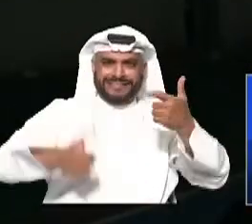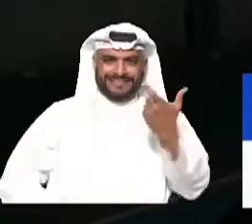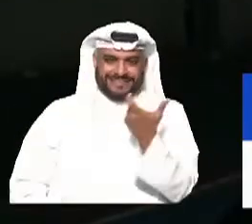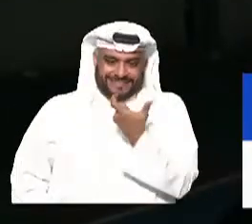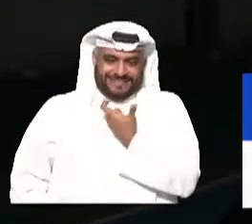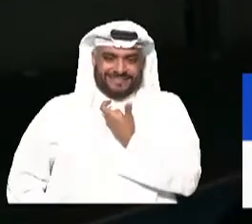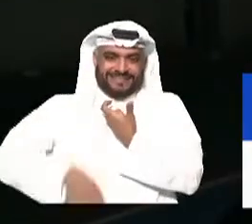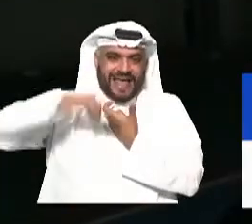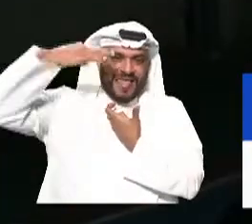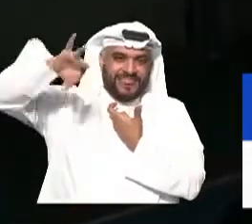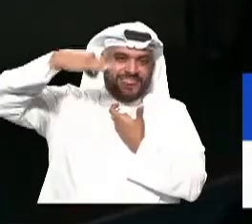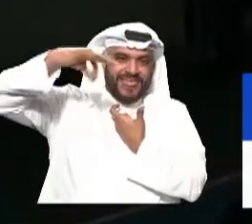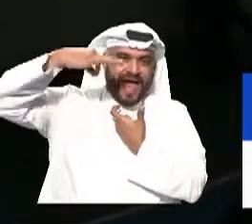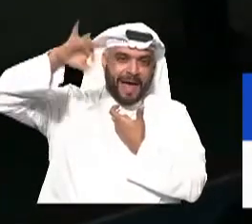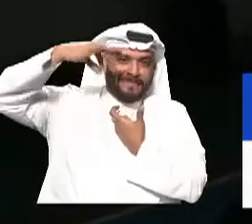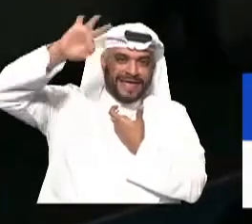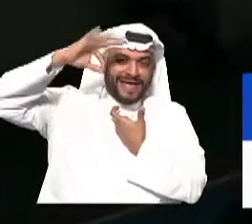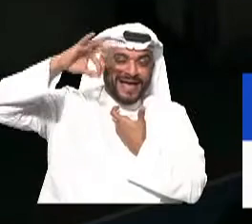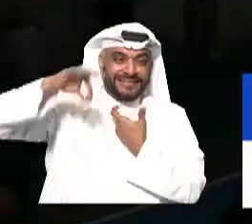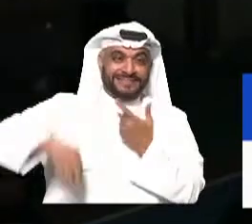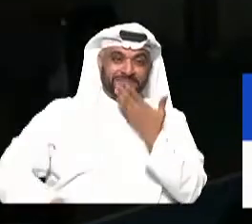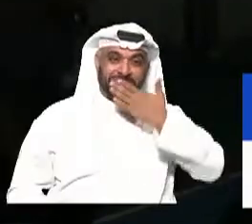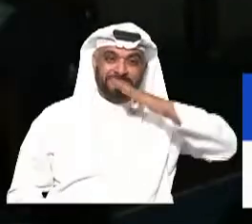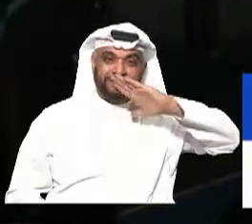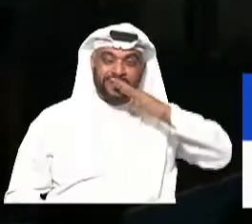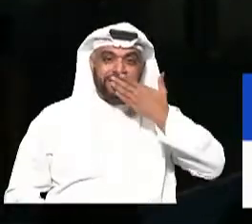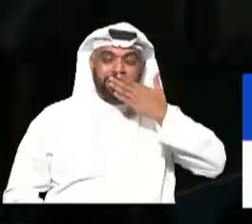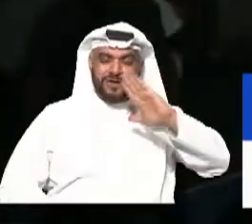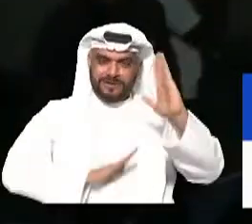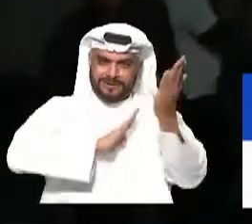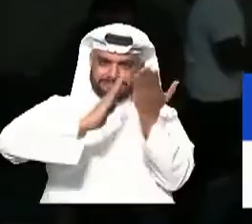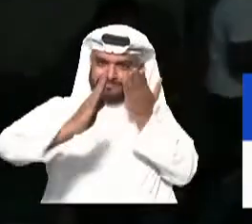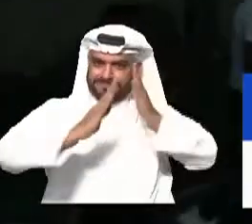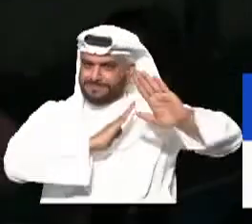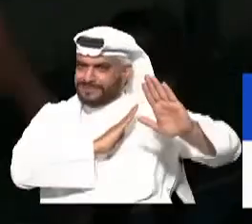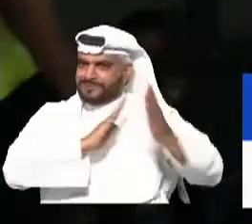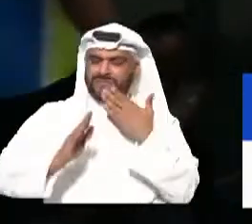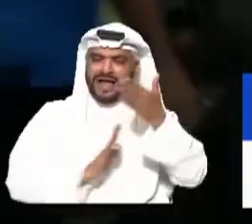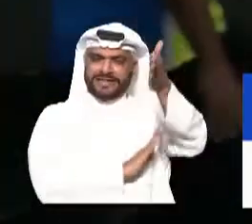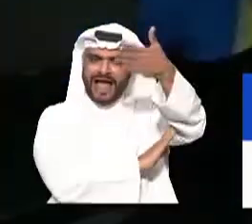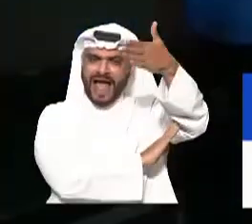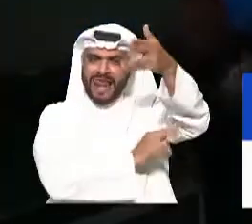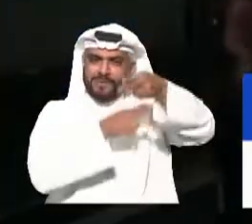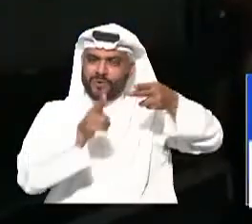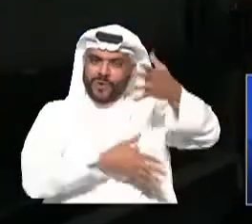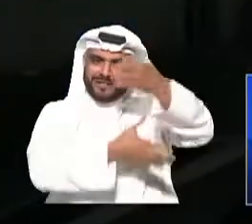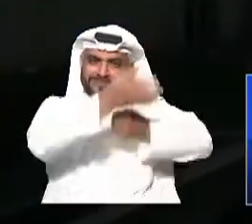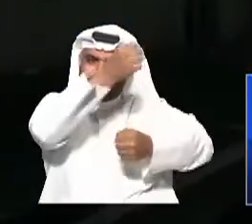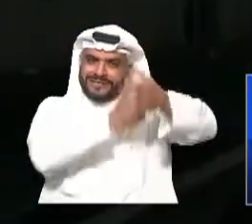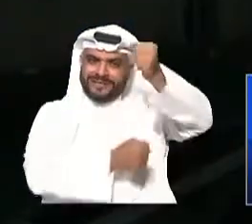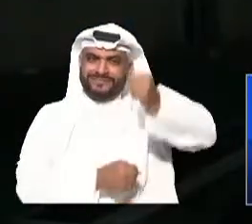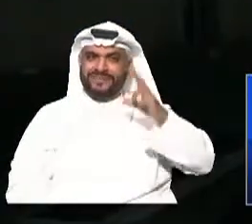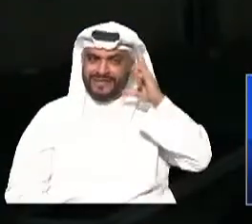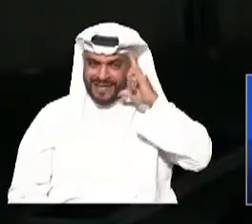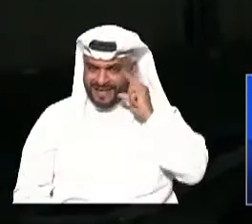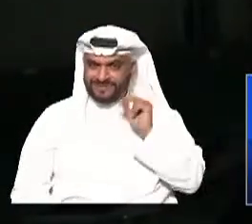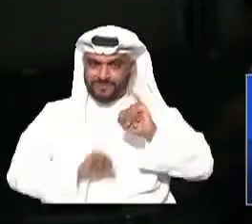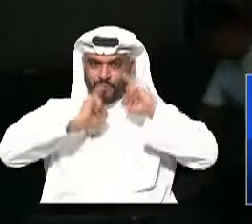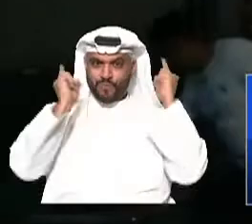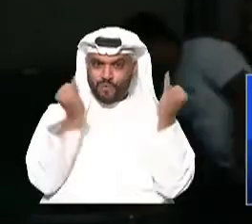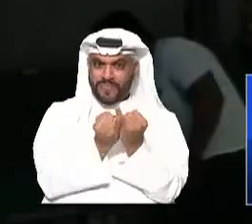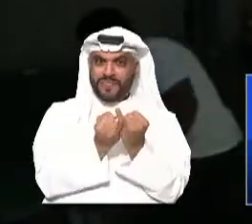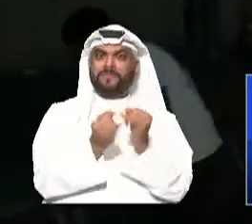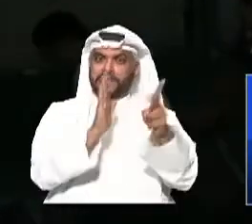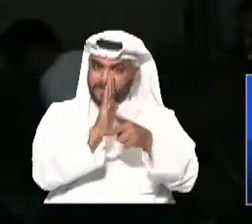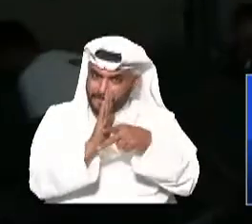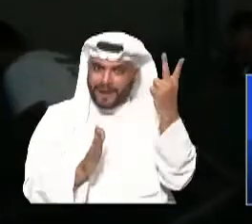طبعا فزت بالجولة الثانية، والأداء لله الحمد كان مشرف وشرفنا ديرتنا لله الحمد، وطلبوني المنظمة أني ألعب معهم إيفنت